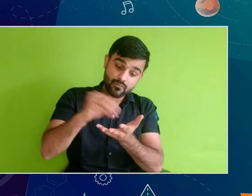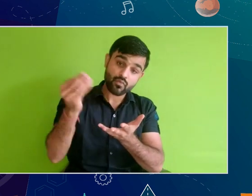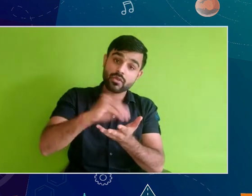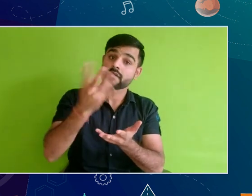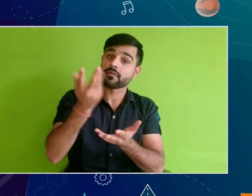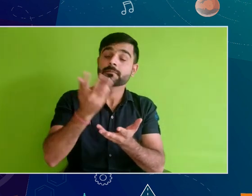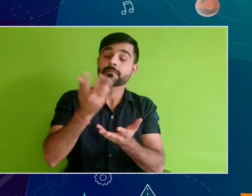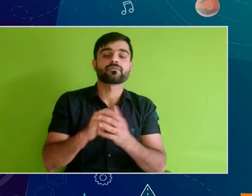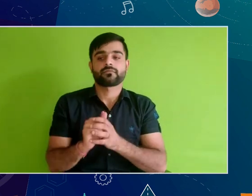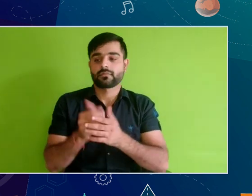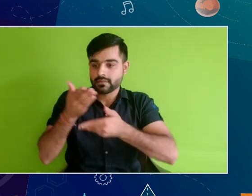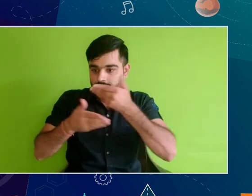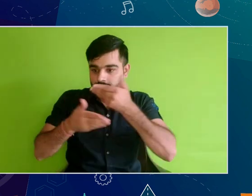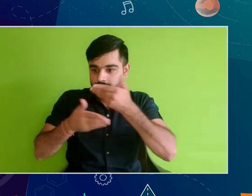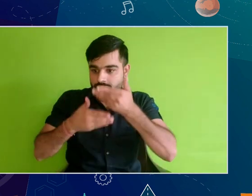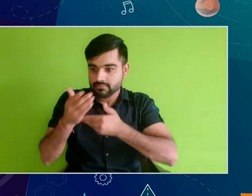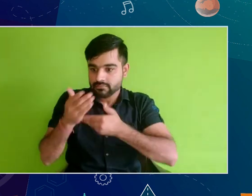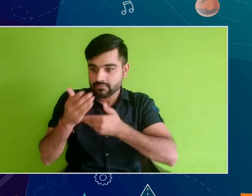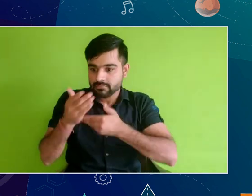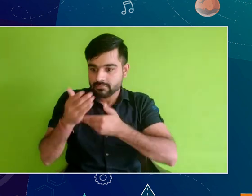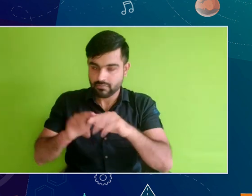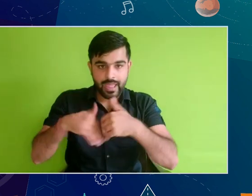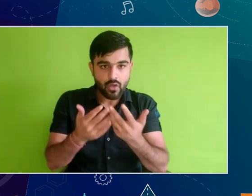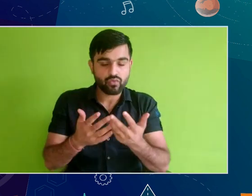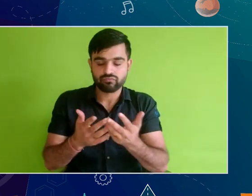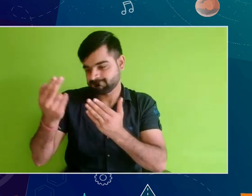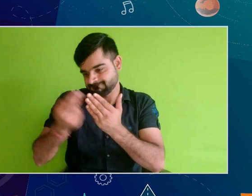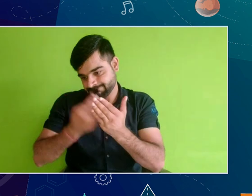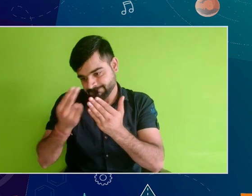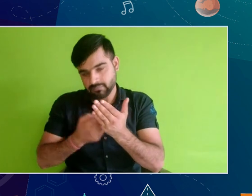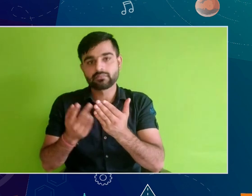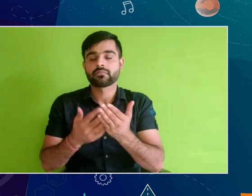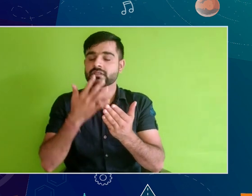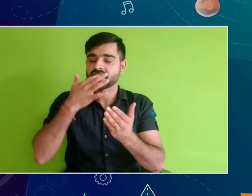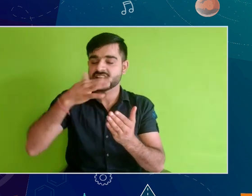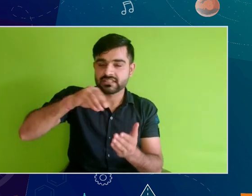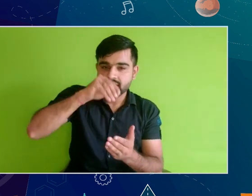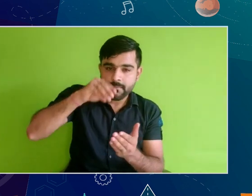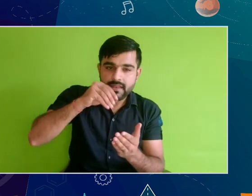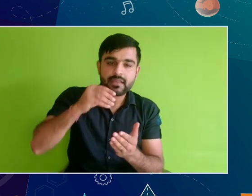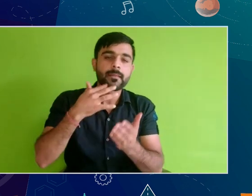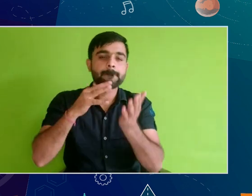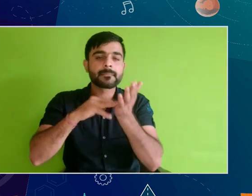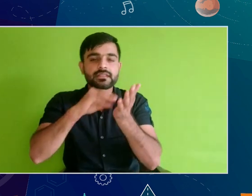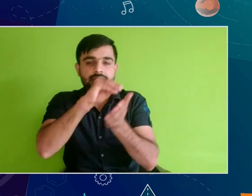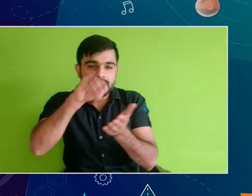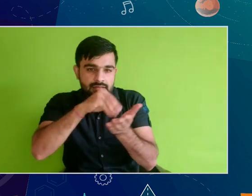किस तरीके से काटा, पील करा, सॉल्ट मसाले हमने कौन कौन से यूज करे, उसका कुकिंग टाइम